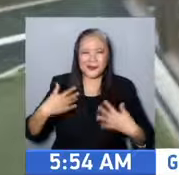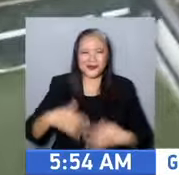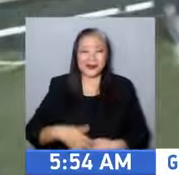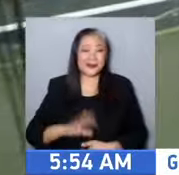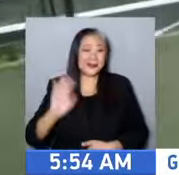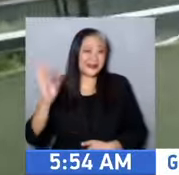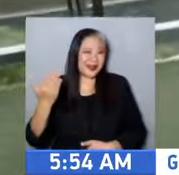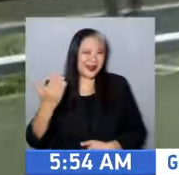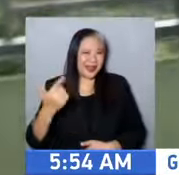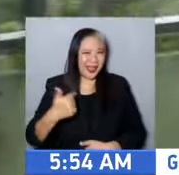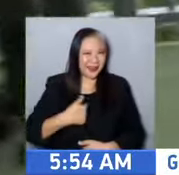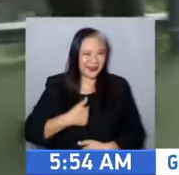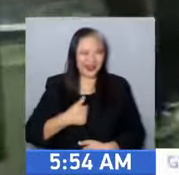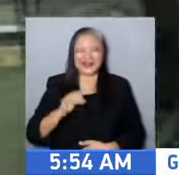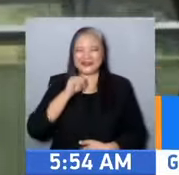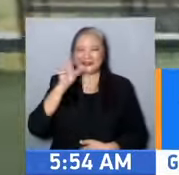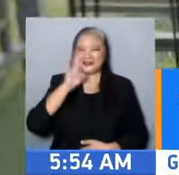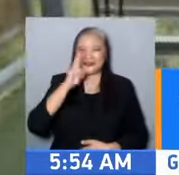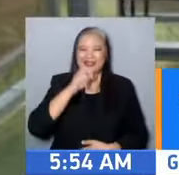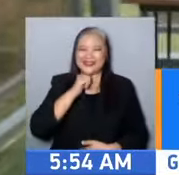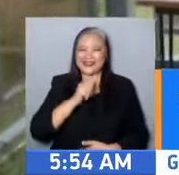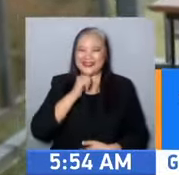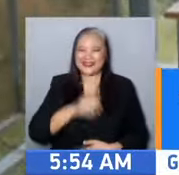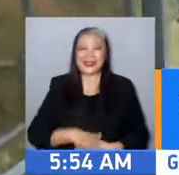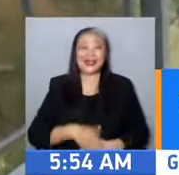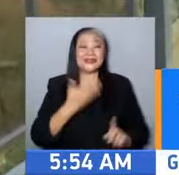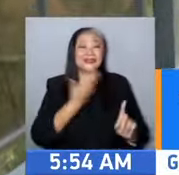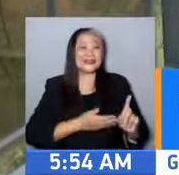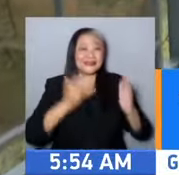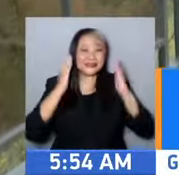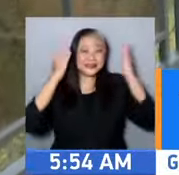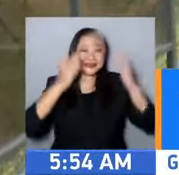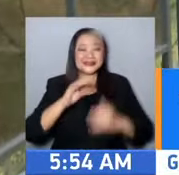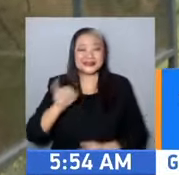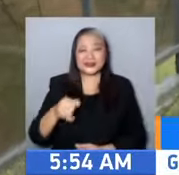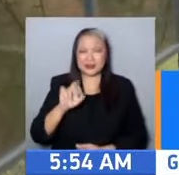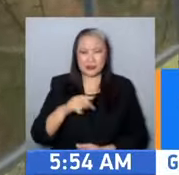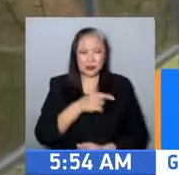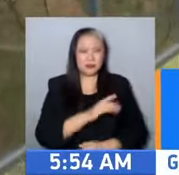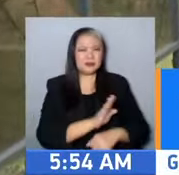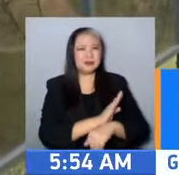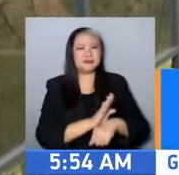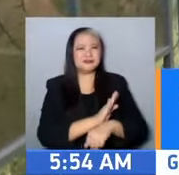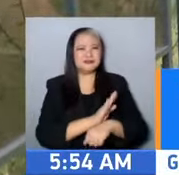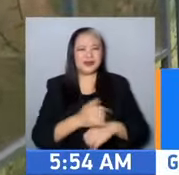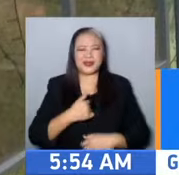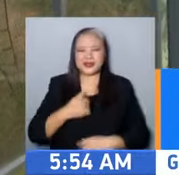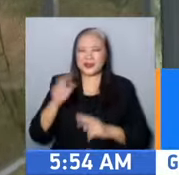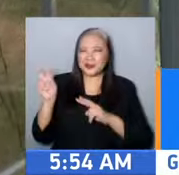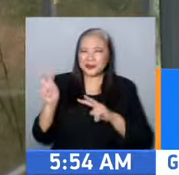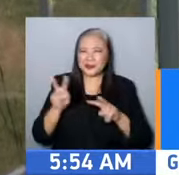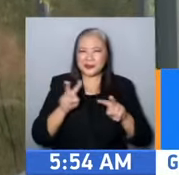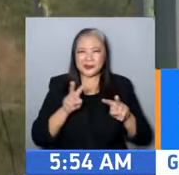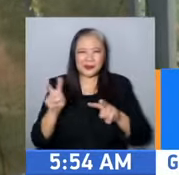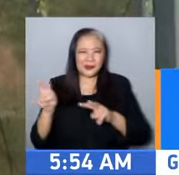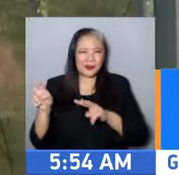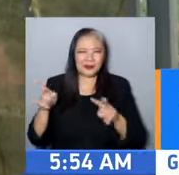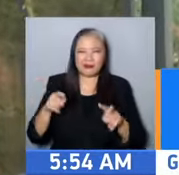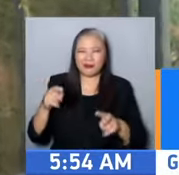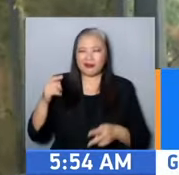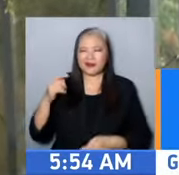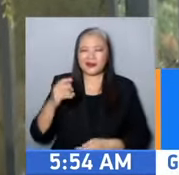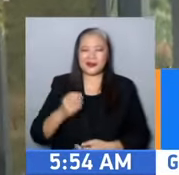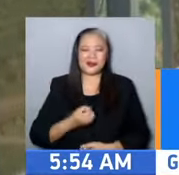ako. Pero Chef! Yes. Busy ka dyan. Parang hindi ka na akong character na ako. Oo, akala ko kumakanta. Kala